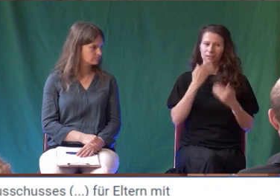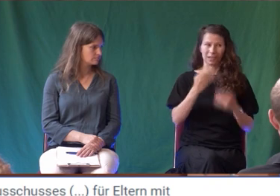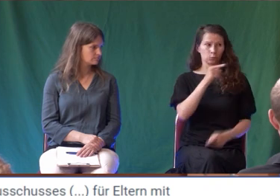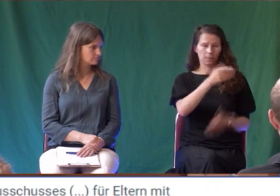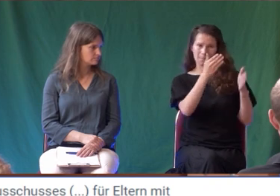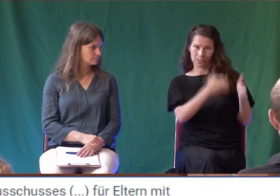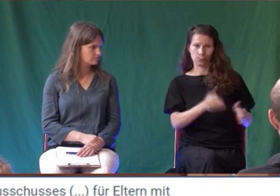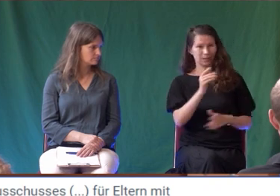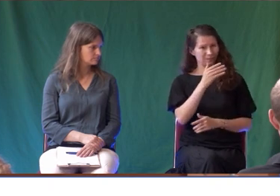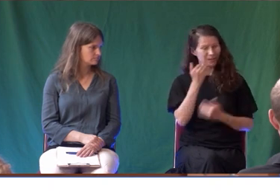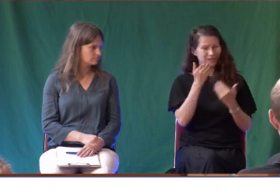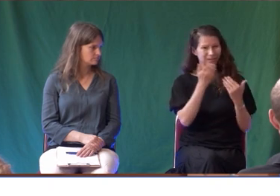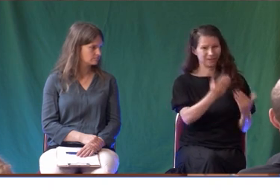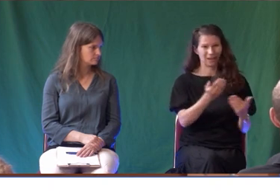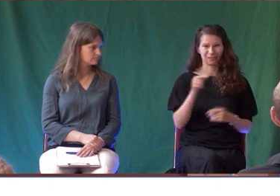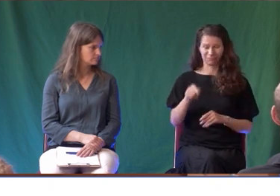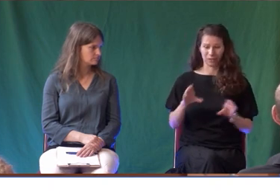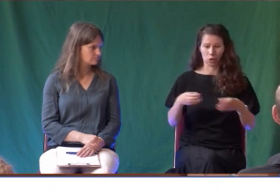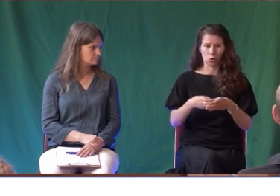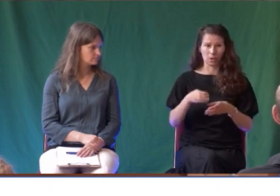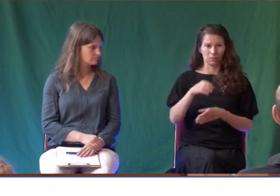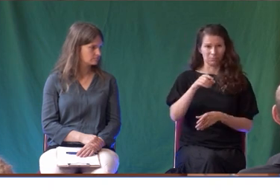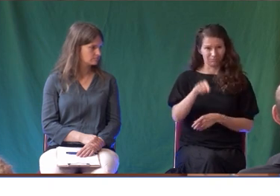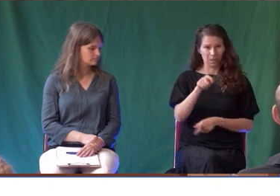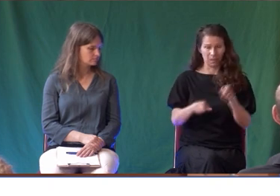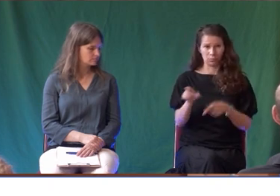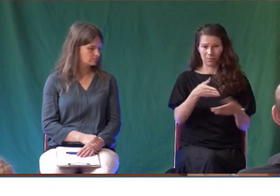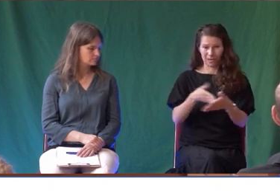für diese Gruppe der Menschen mit Behinderung